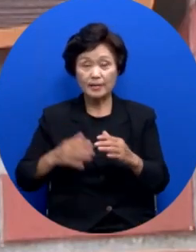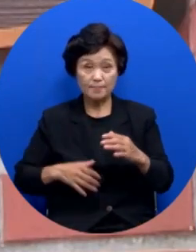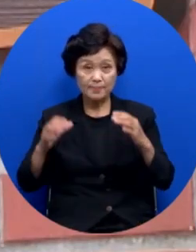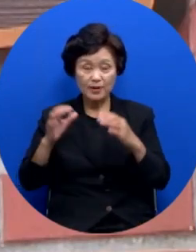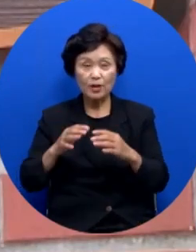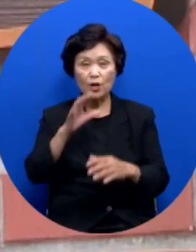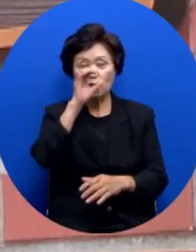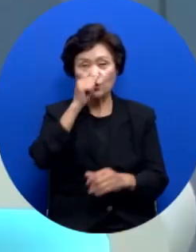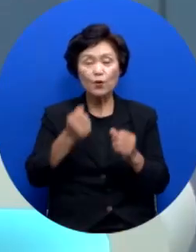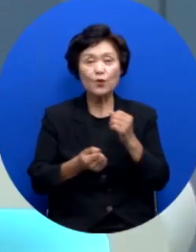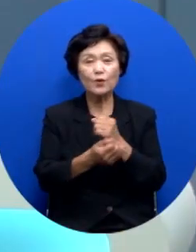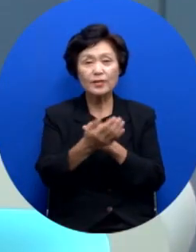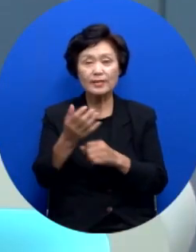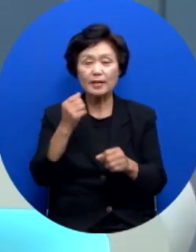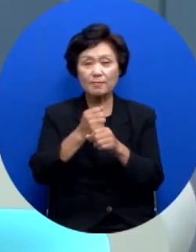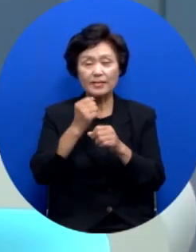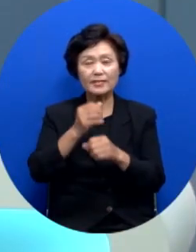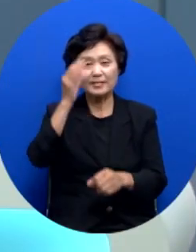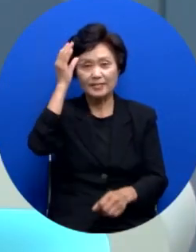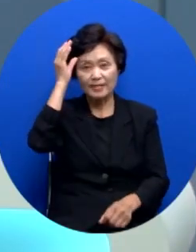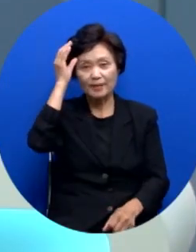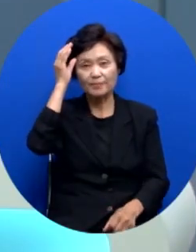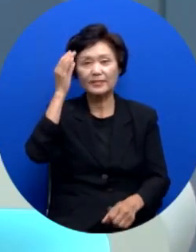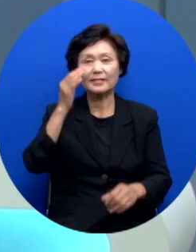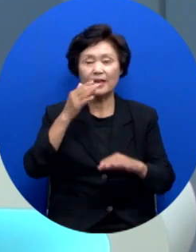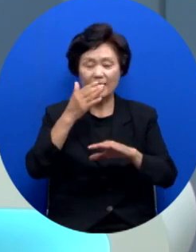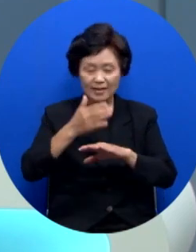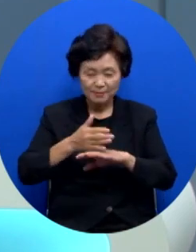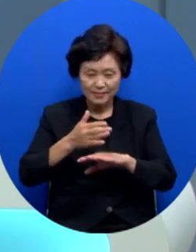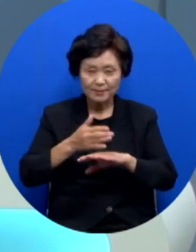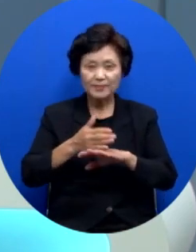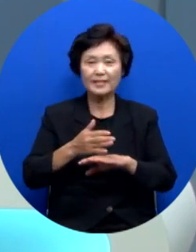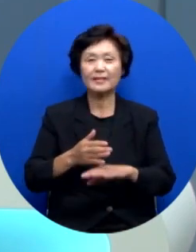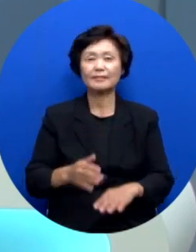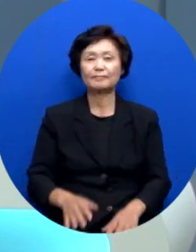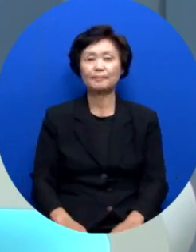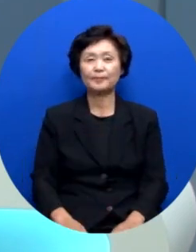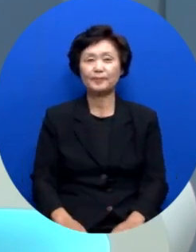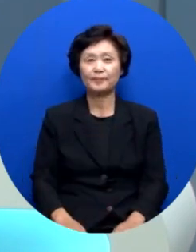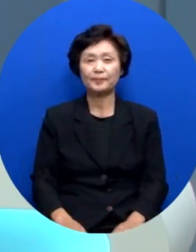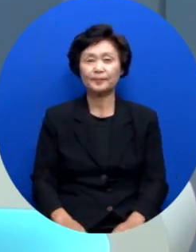좋은 영향력을 만들어 나가길 기도하겠습니다. 네. 오늘 말씀 감사합니다. 감사합니다.